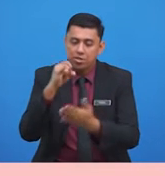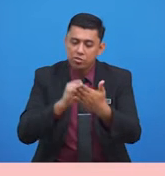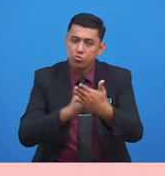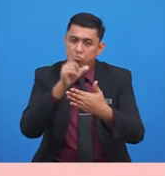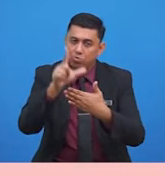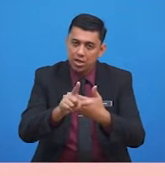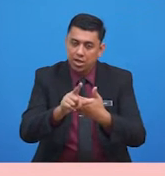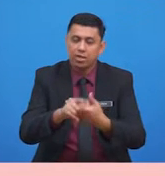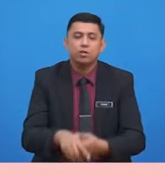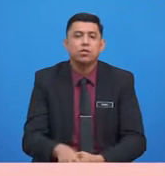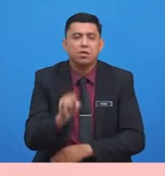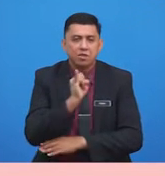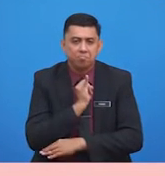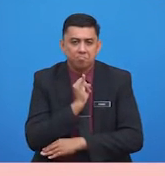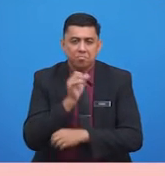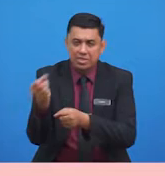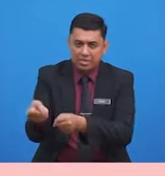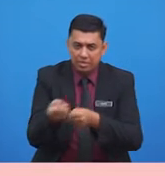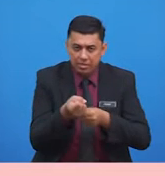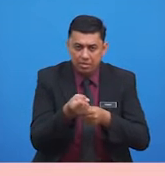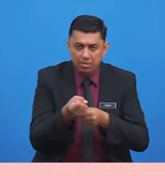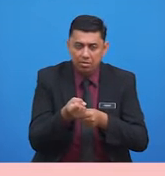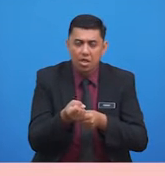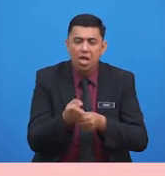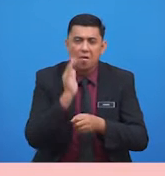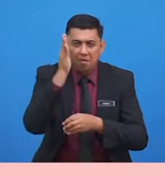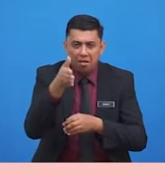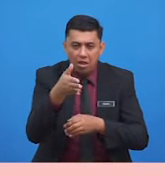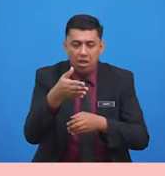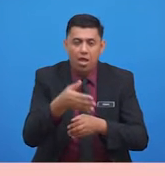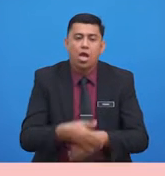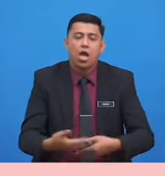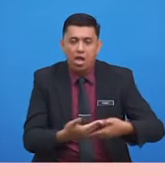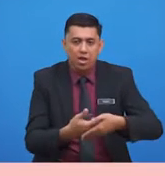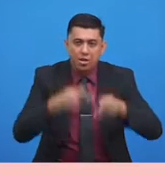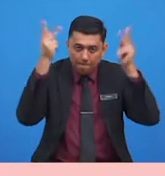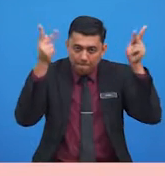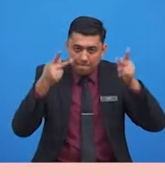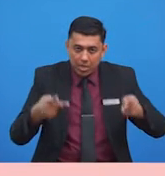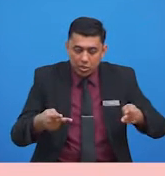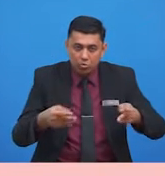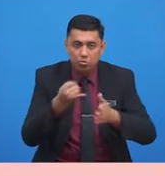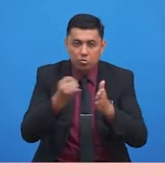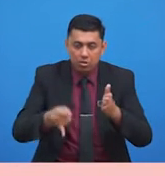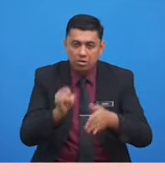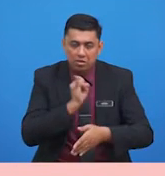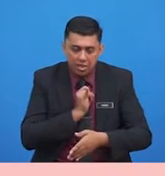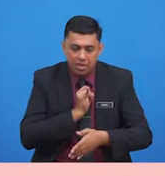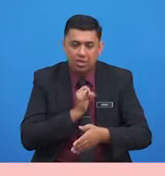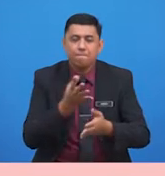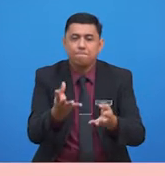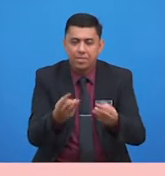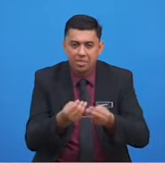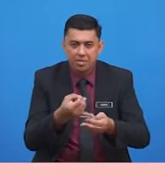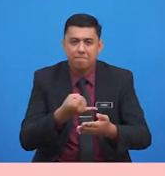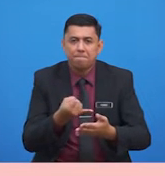Julai. Saya tertarik akan anak patung jiran. Saya meminta